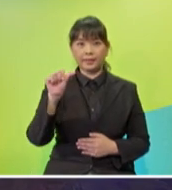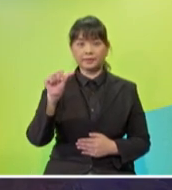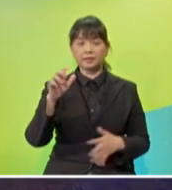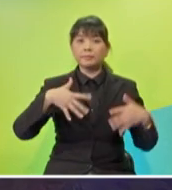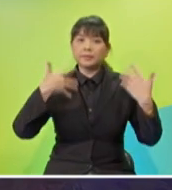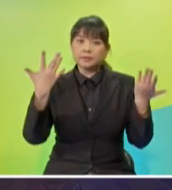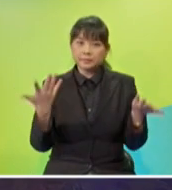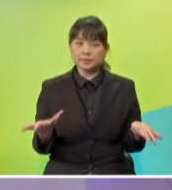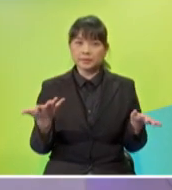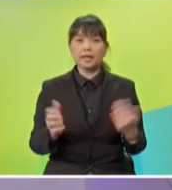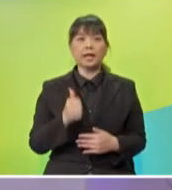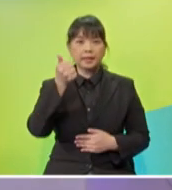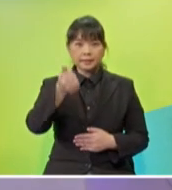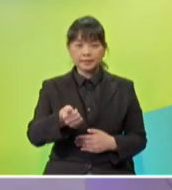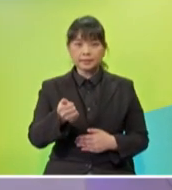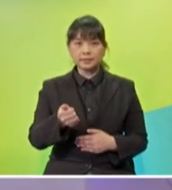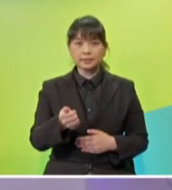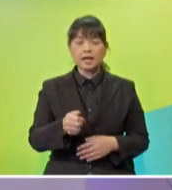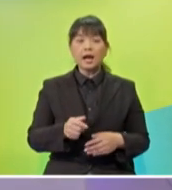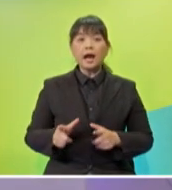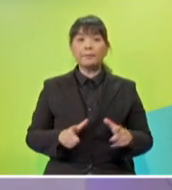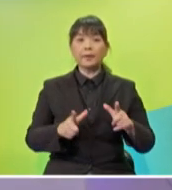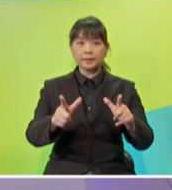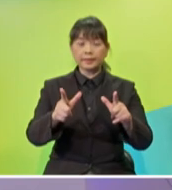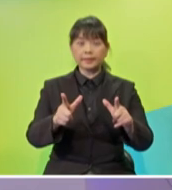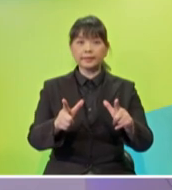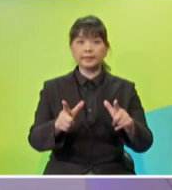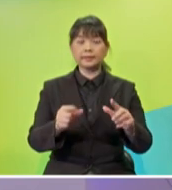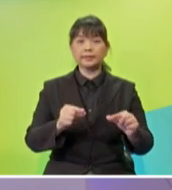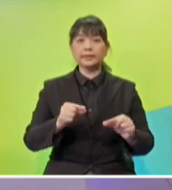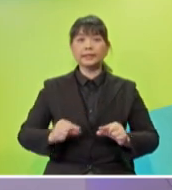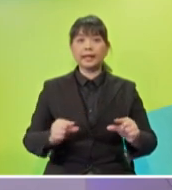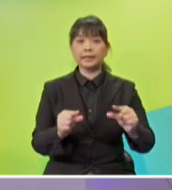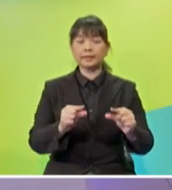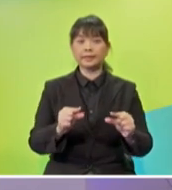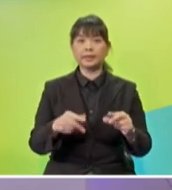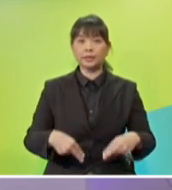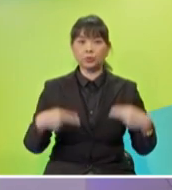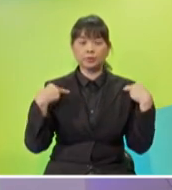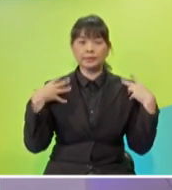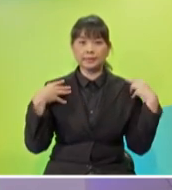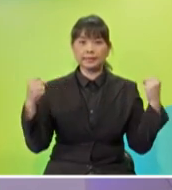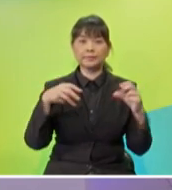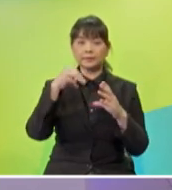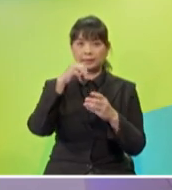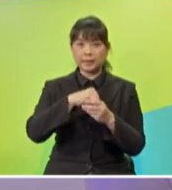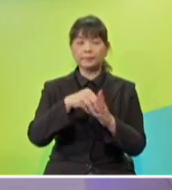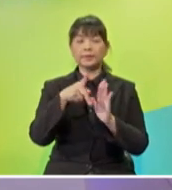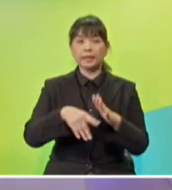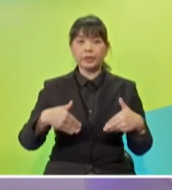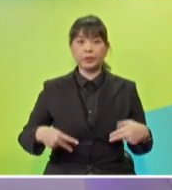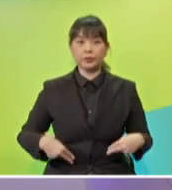Bagaimanakah Anda mengamalkan gaya hidup sehat dan selamat dalam kehidupan sehari-hari